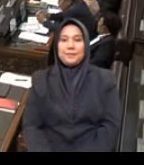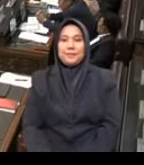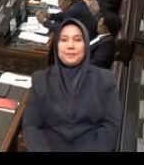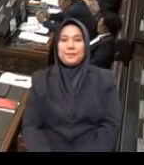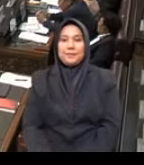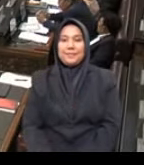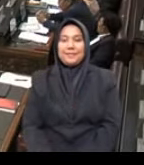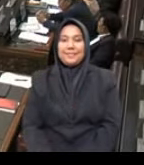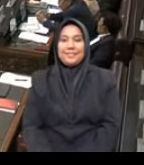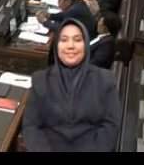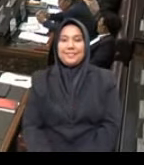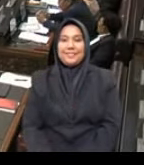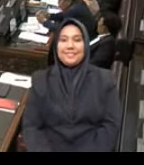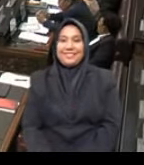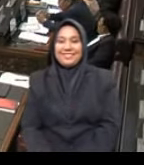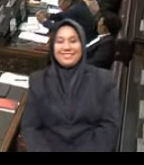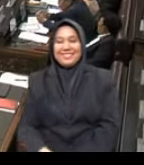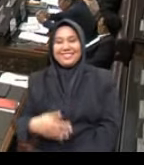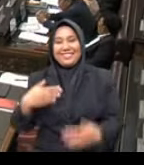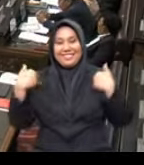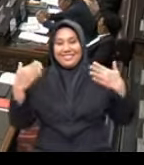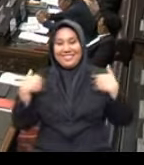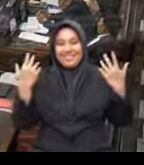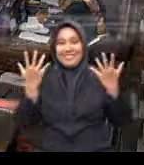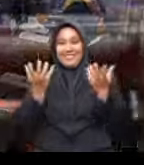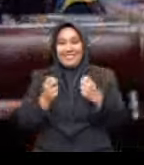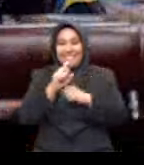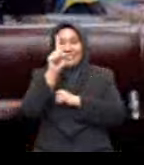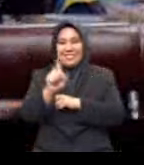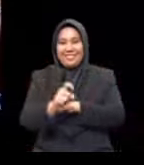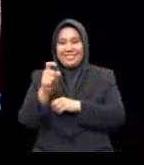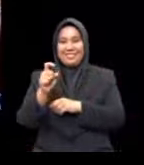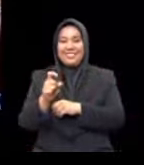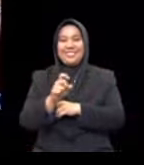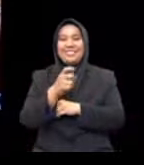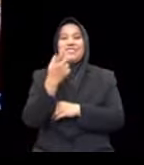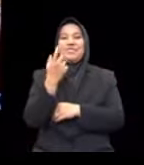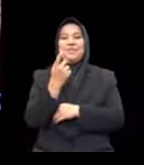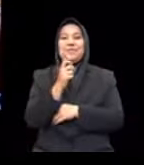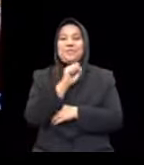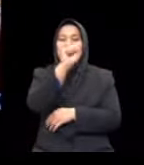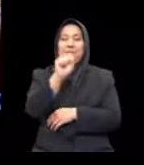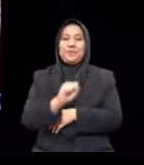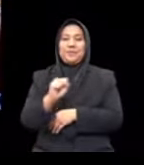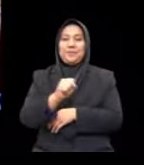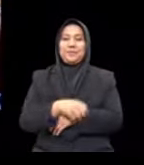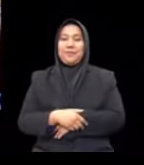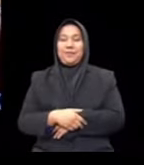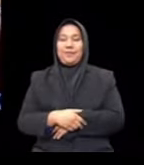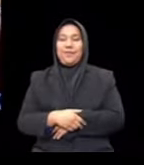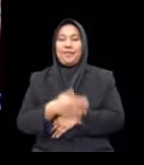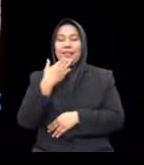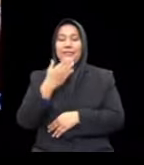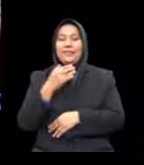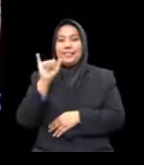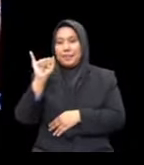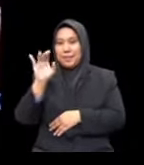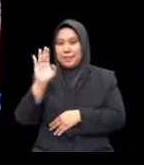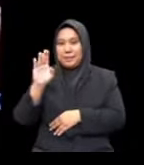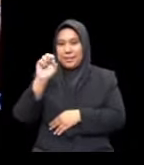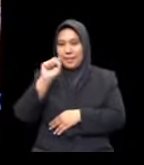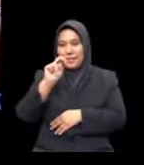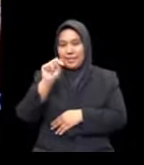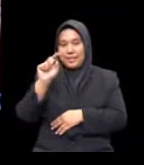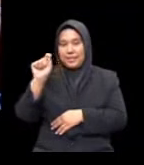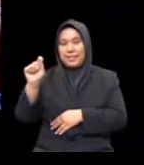dat yangok dia soalan Terima kasih saya pun seronok sikit Terima kasih yang berhormat Senator